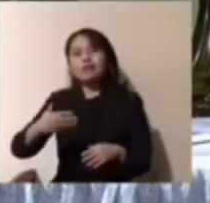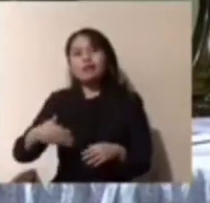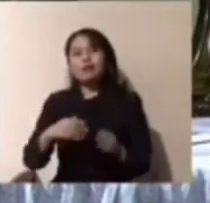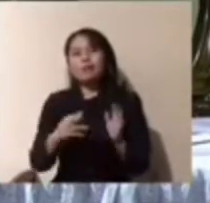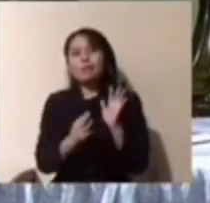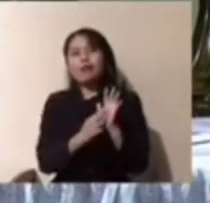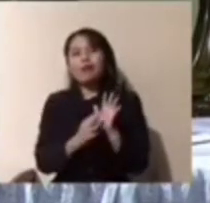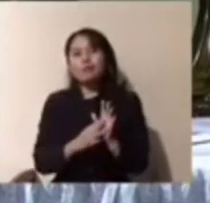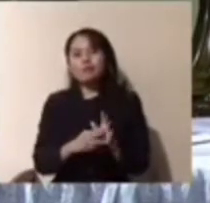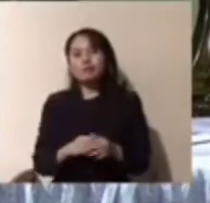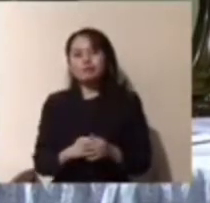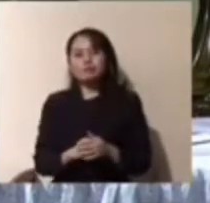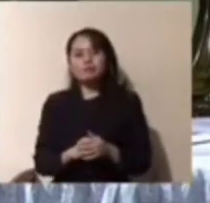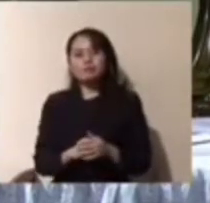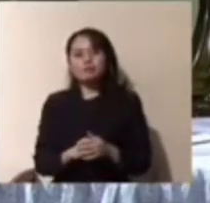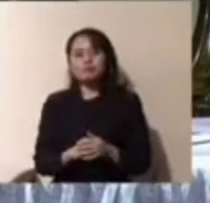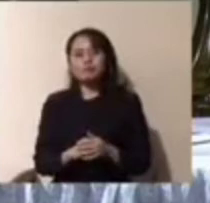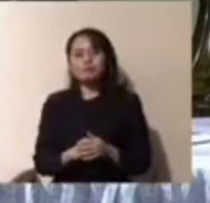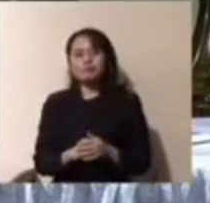semakin bermartabat.